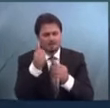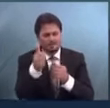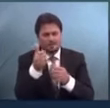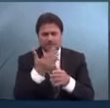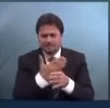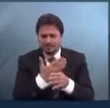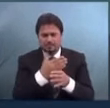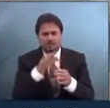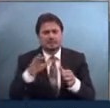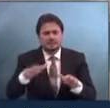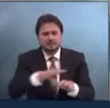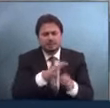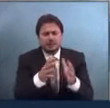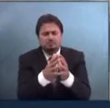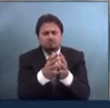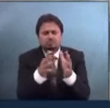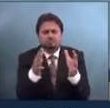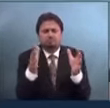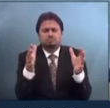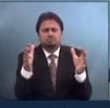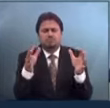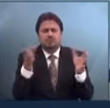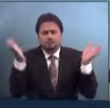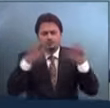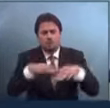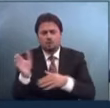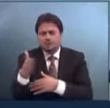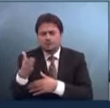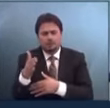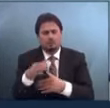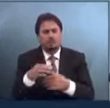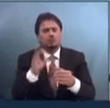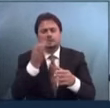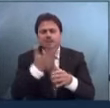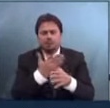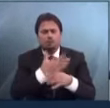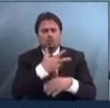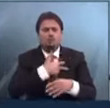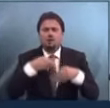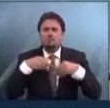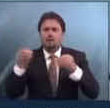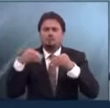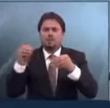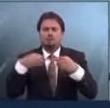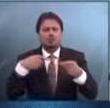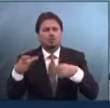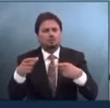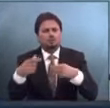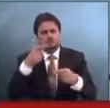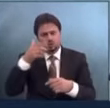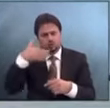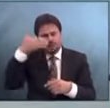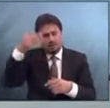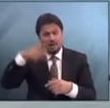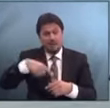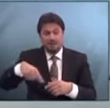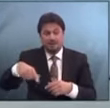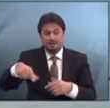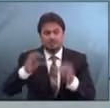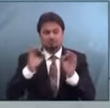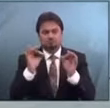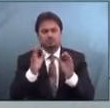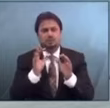وتنميه هذه الثروه مع استمرار اطلاق الاصبعيات السمكيه في ستد خاصه شاي فان المستقبل القريب سيشهد